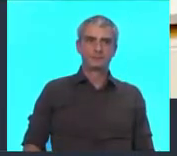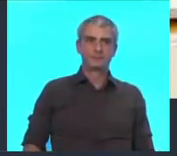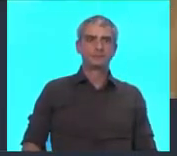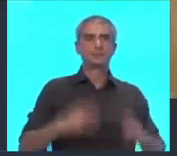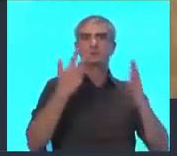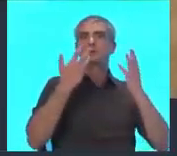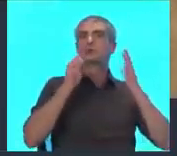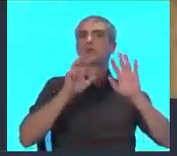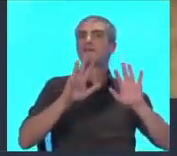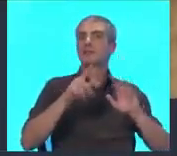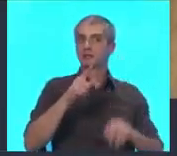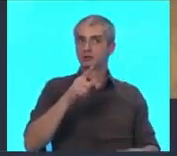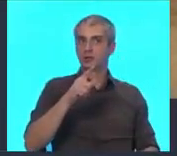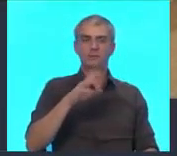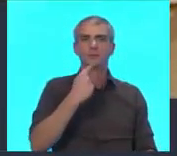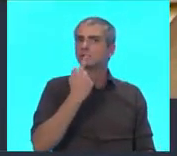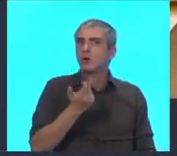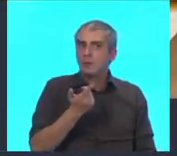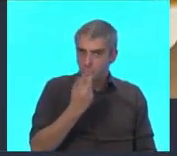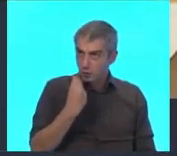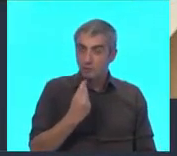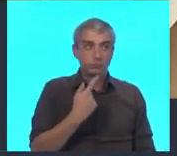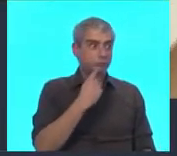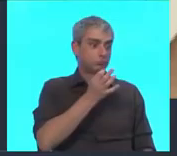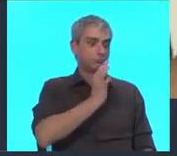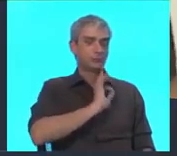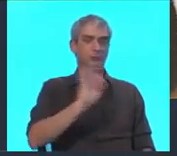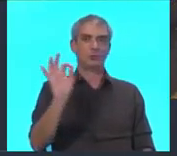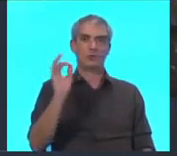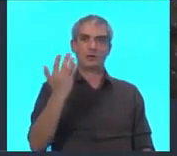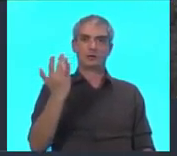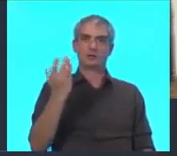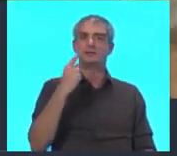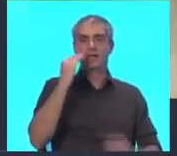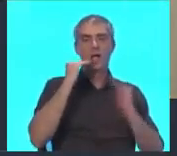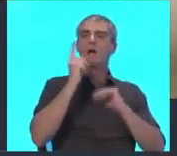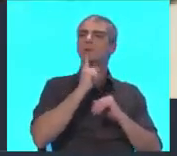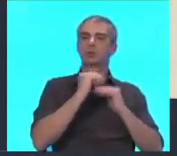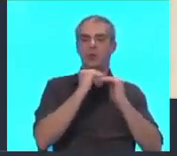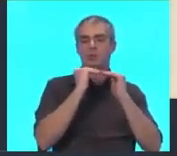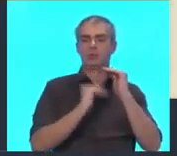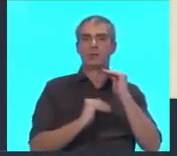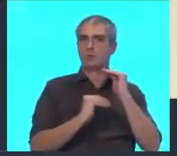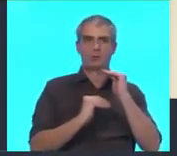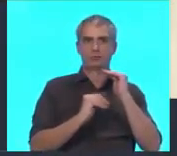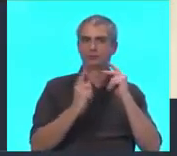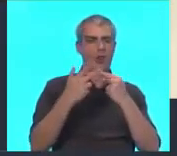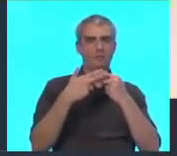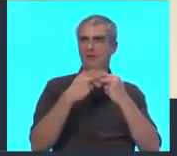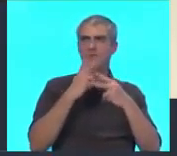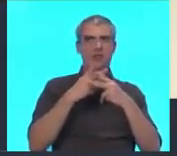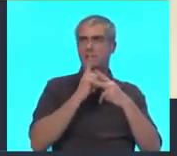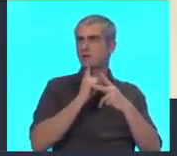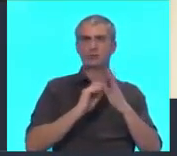89. מה זה 89? זה טוב? מצוין. אלה רמות סוכר נמוכות מדי, שלא מתקרבות לסוכרת לפי